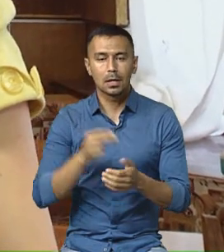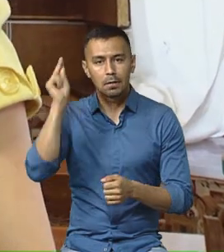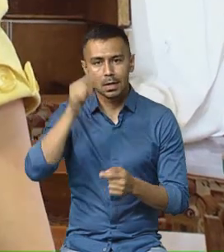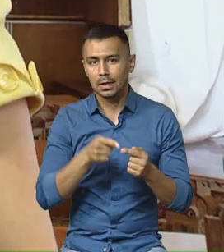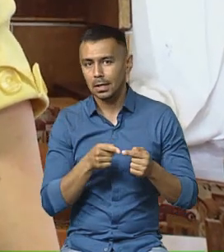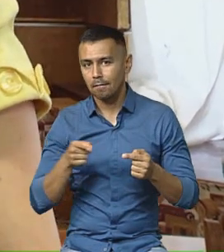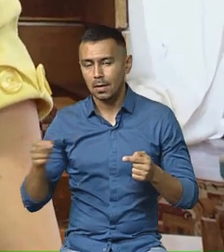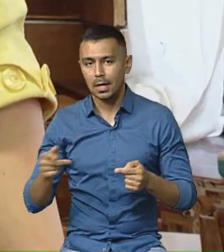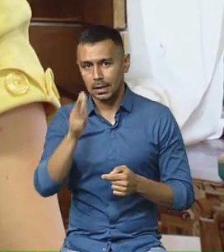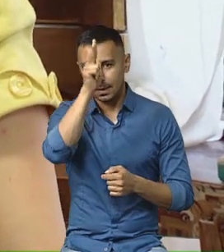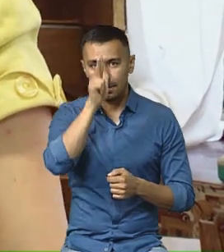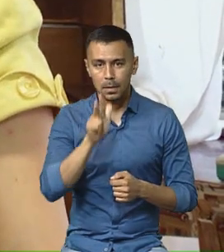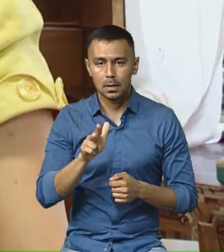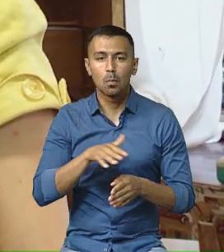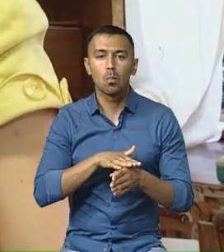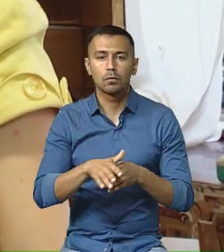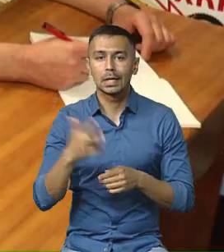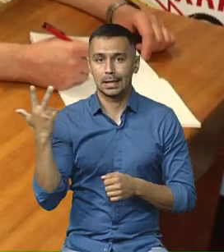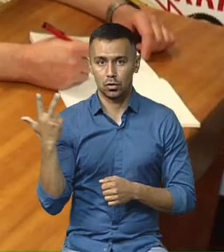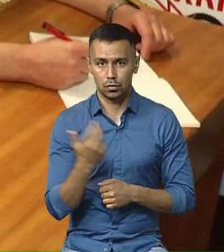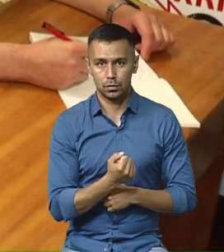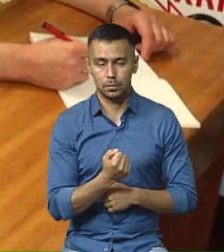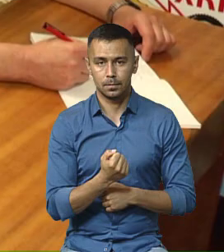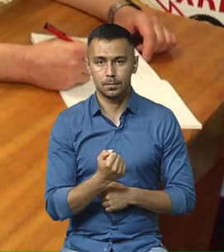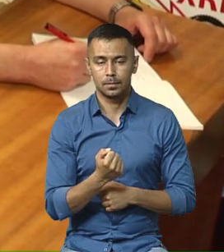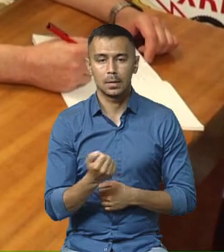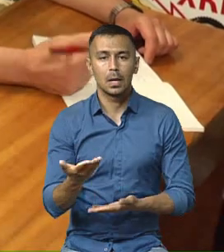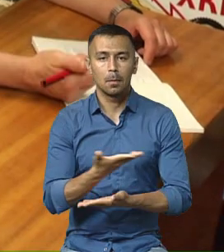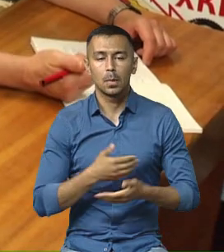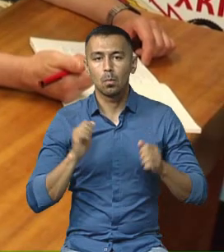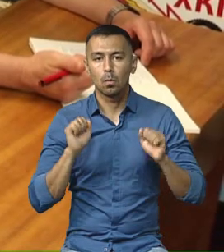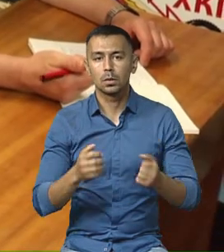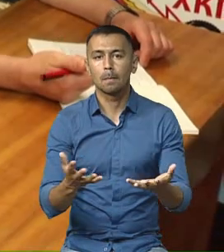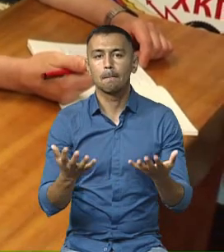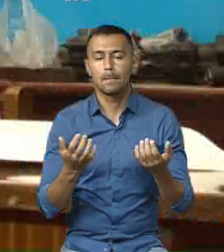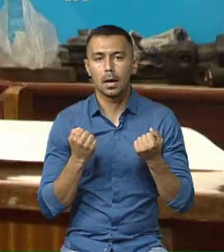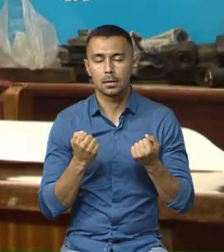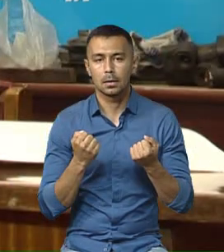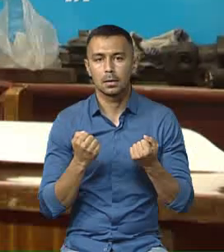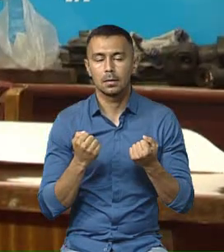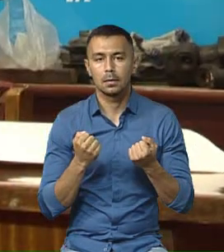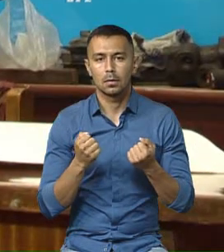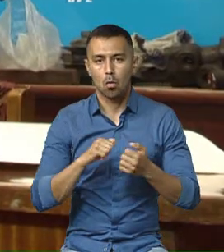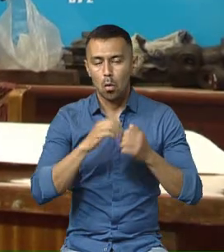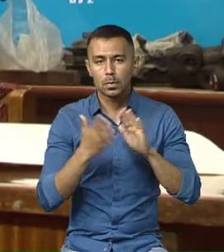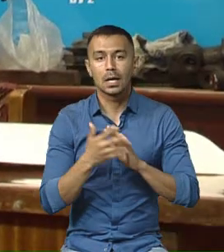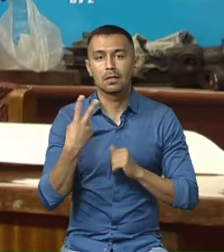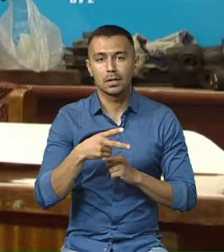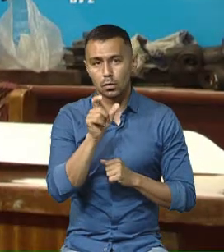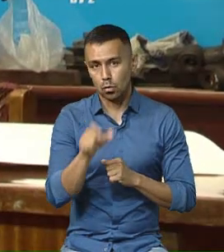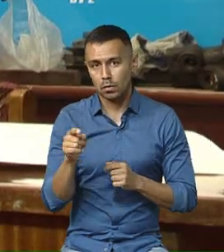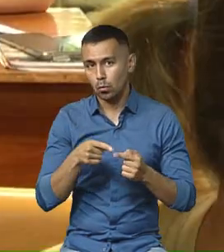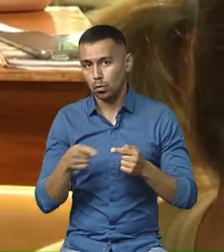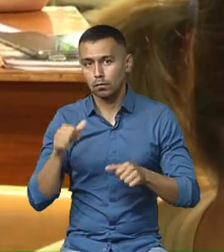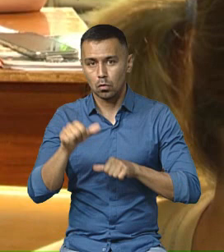триває 3 місяці і повних 3 тижні. Тобто ми можемо набрати реалізаційним обсягом 20 осіб і упродовж